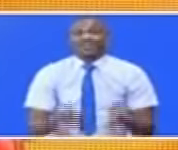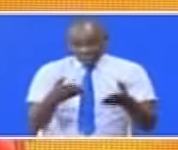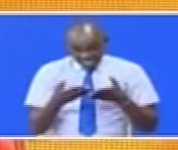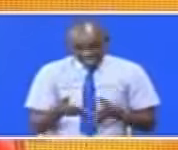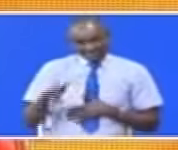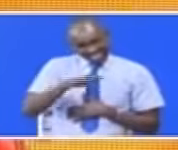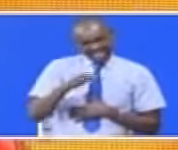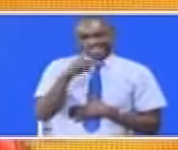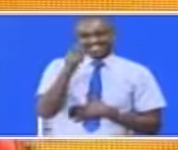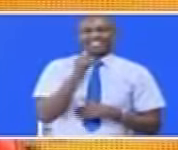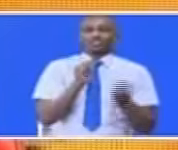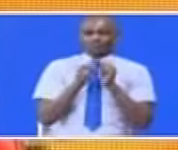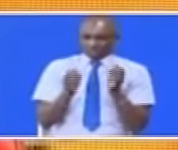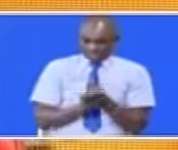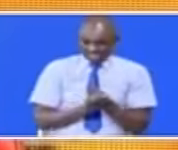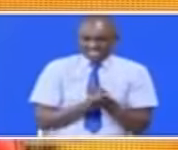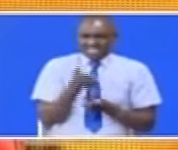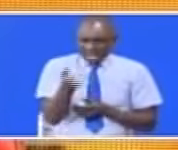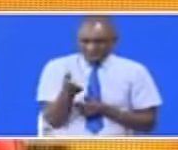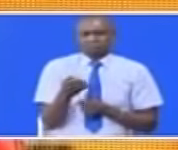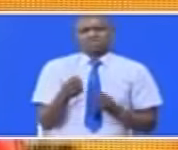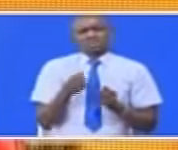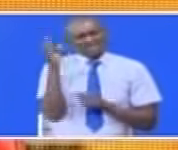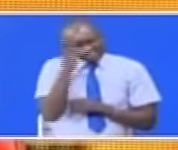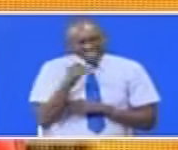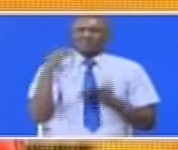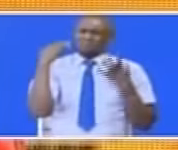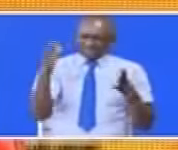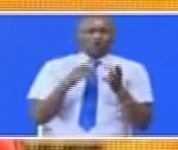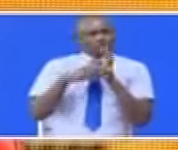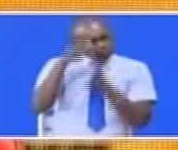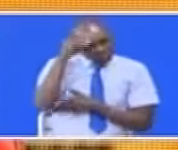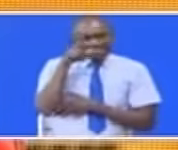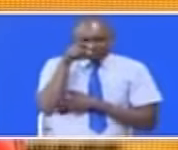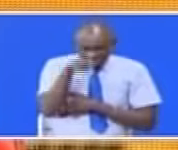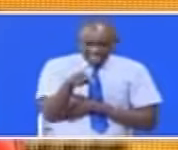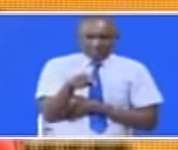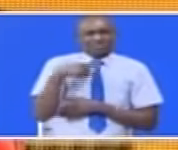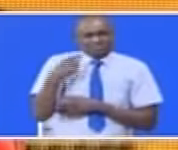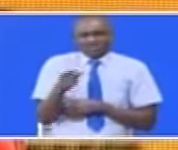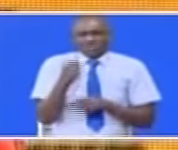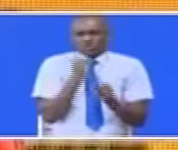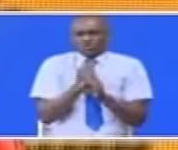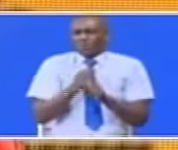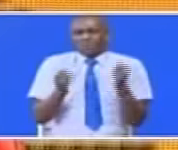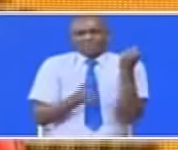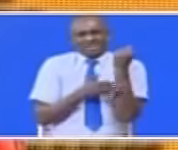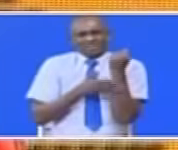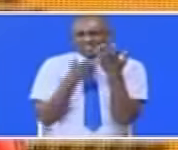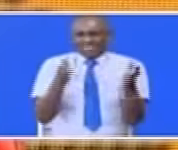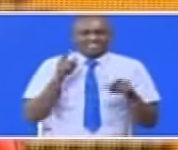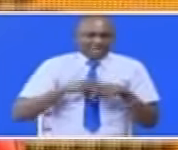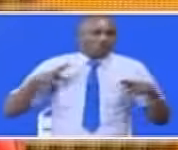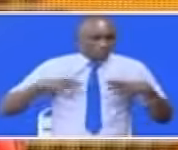Karibu kwenye safu ya KTN leo michezo. Asilimia kubwa ya wanafunzi hujishughulisha na mambo yasiyowanufaisha wakati kama huu wa likizo.